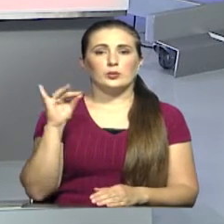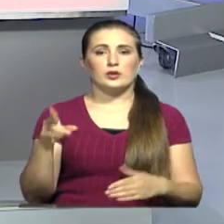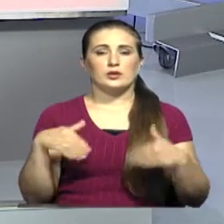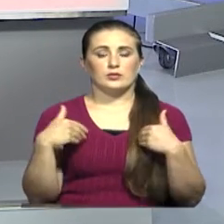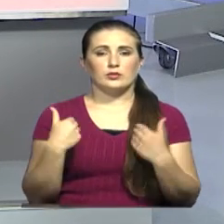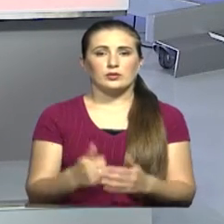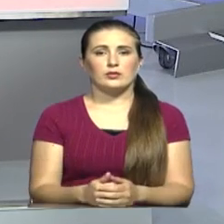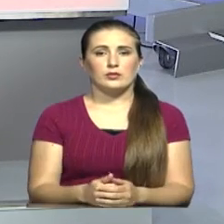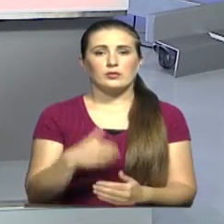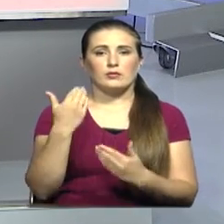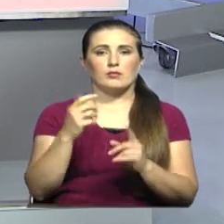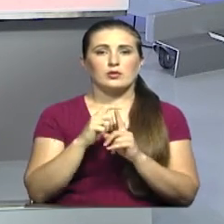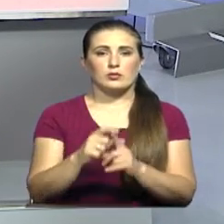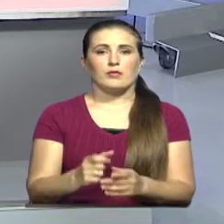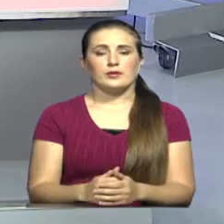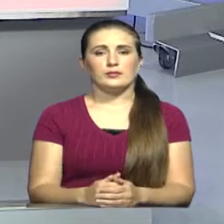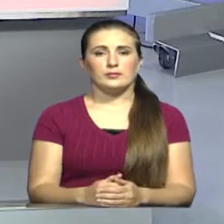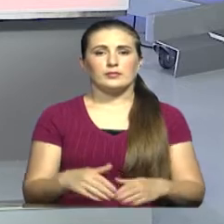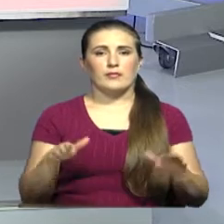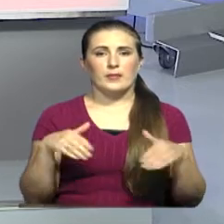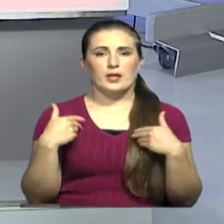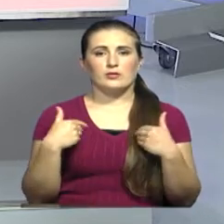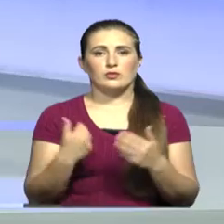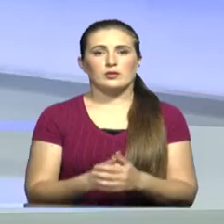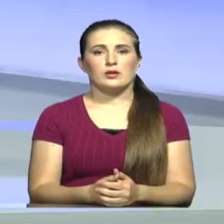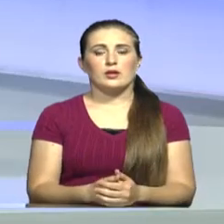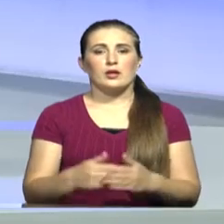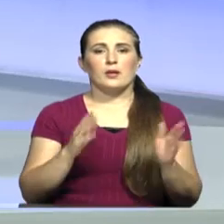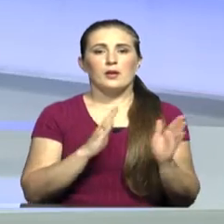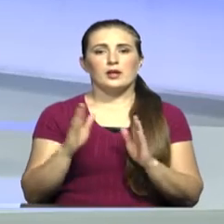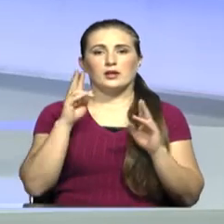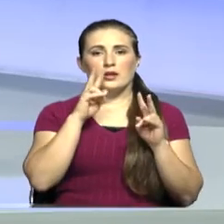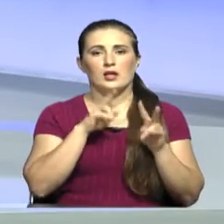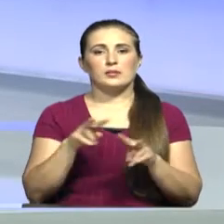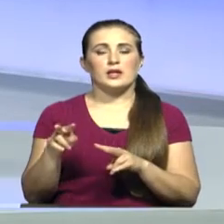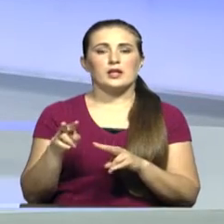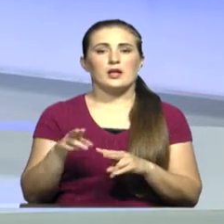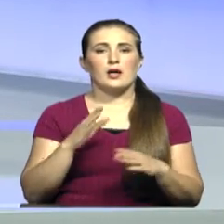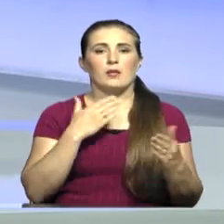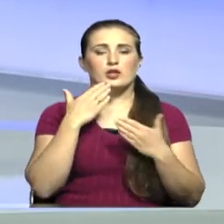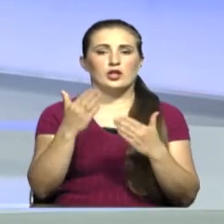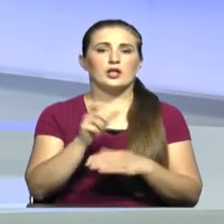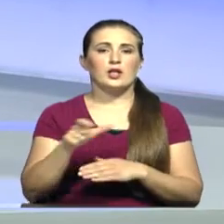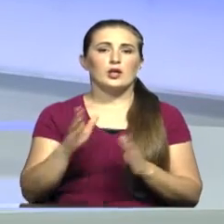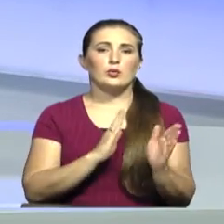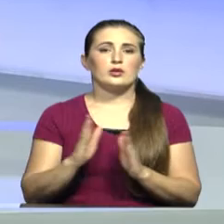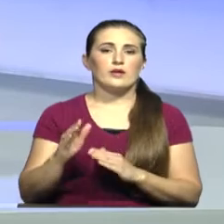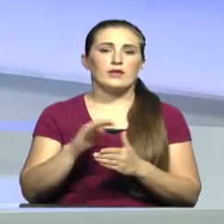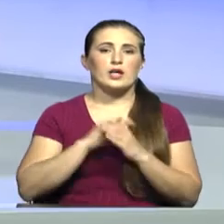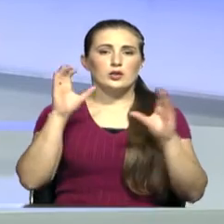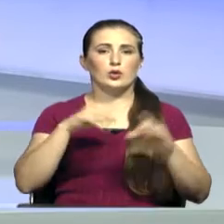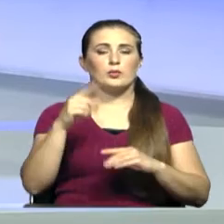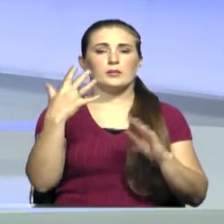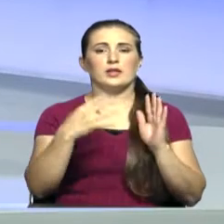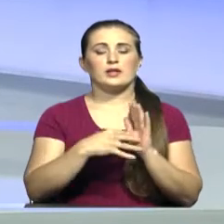Здравствуйте, вам слово. Здравствуйте. Порядок рассмотрения обращений граждан регулируется федеральным законом номер